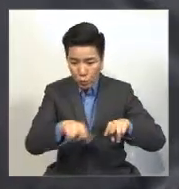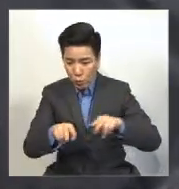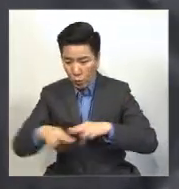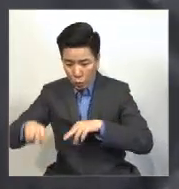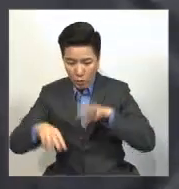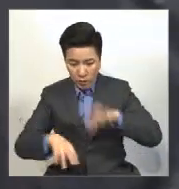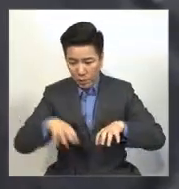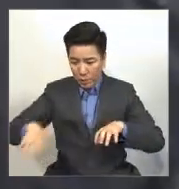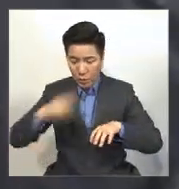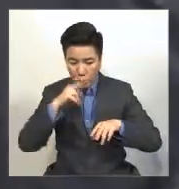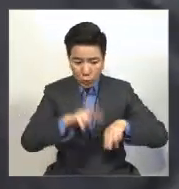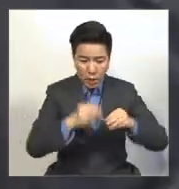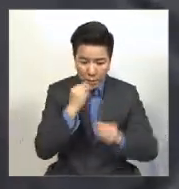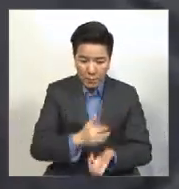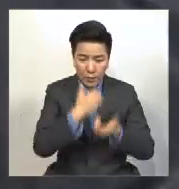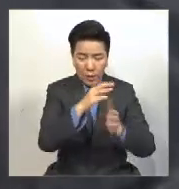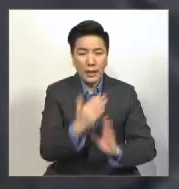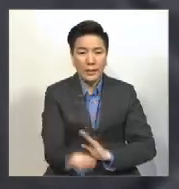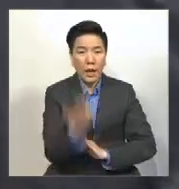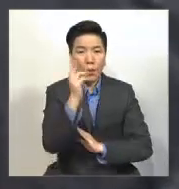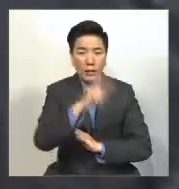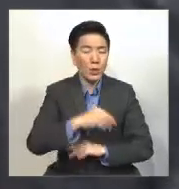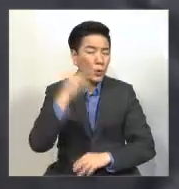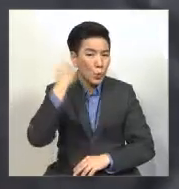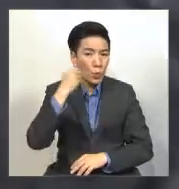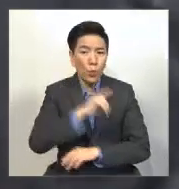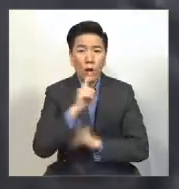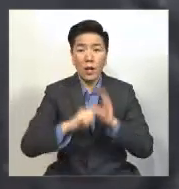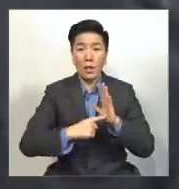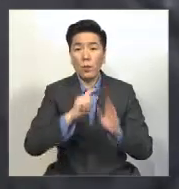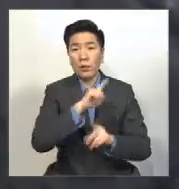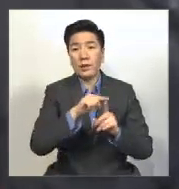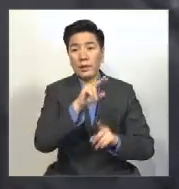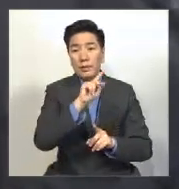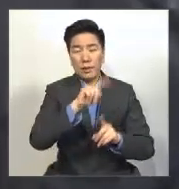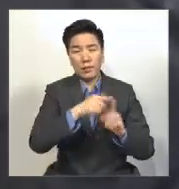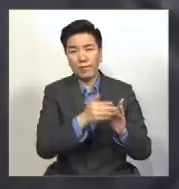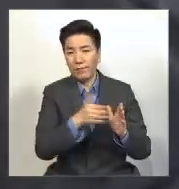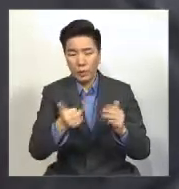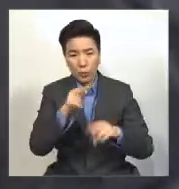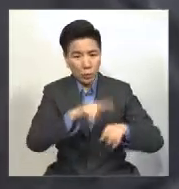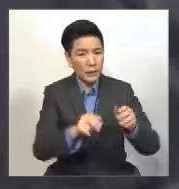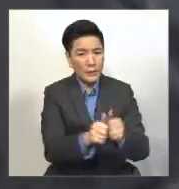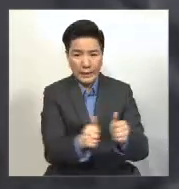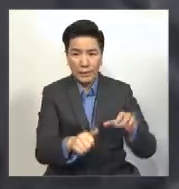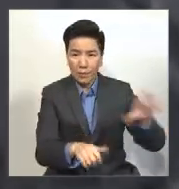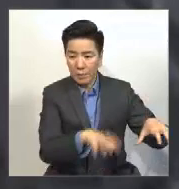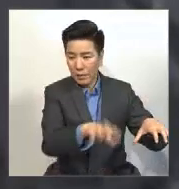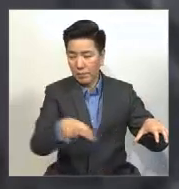แลของดอนว่านทำอาหารส่งเช้ากลางวันเย็นทุกวันตั้งแต่วันที่31เป็นต้นมาครับได้ดูแลเป็นอย่างดีครับ